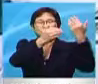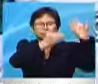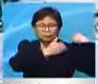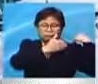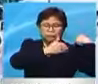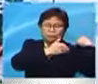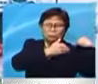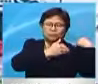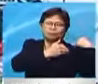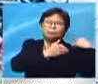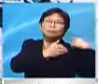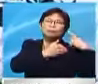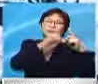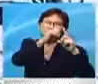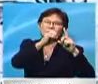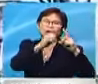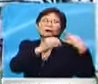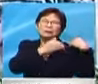sepenuh